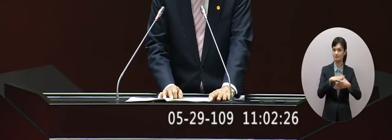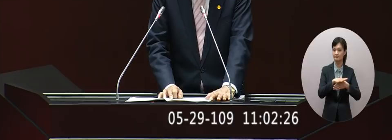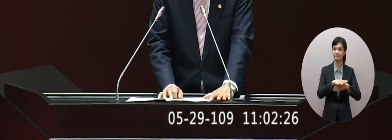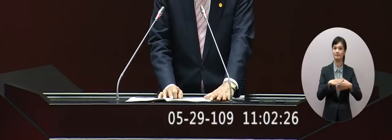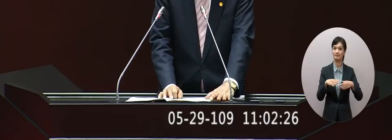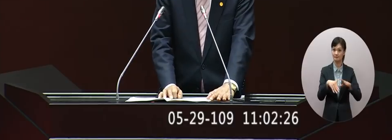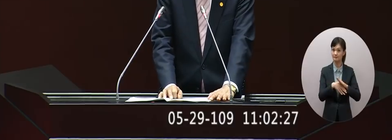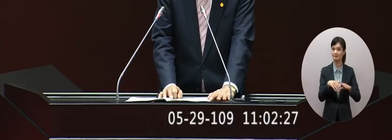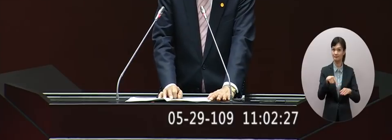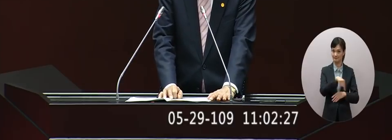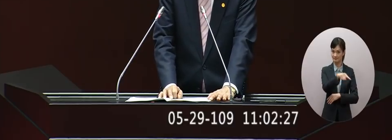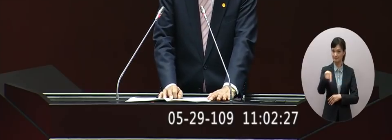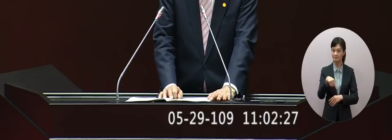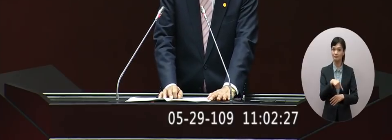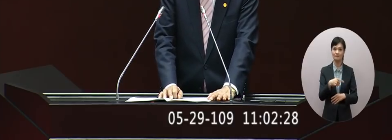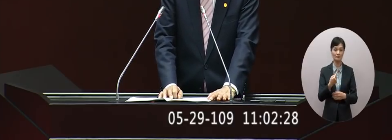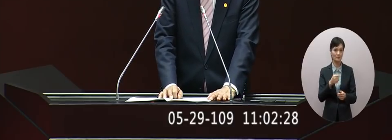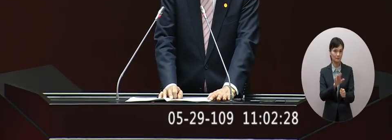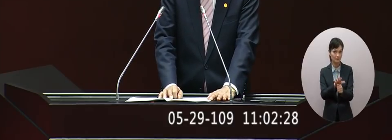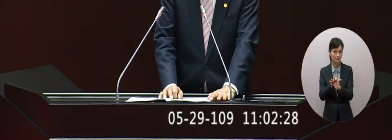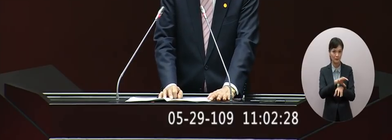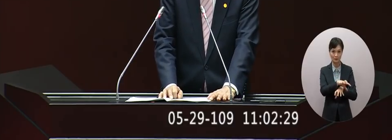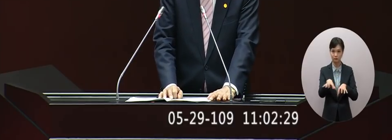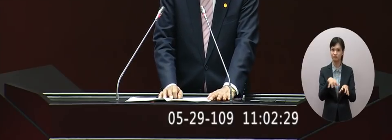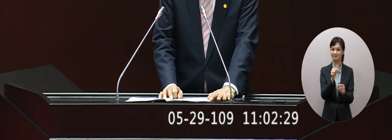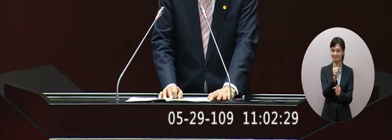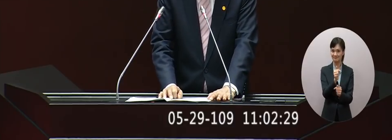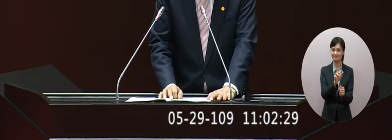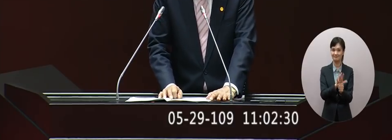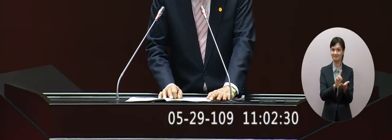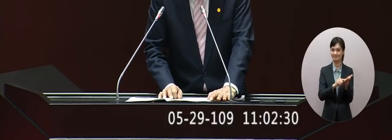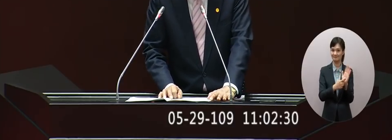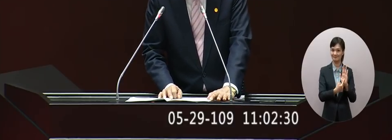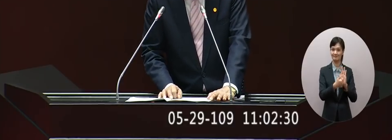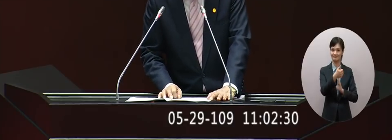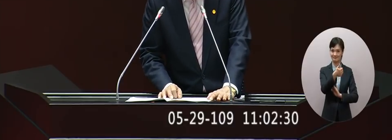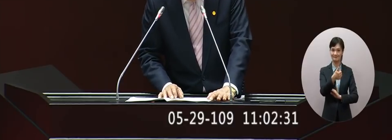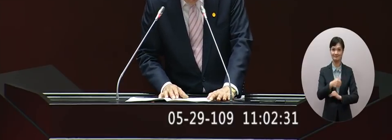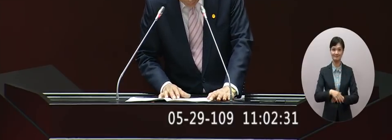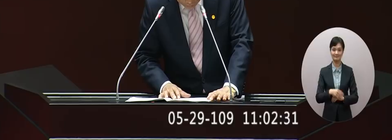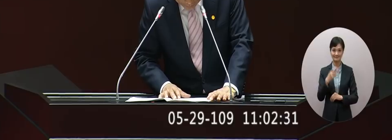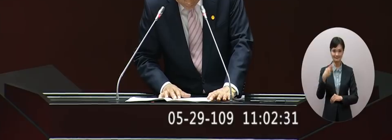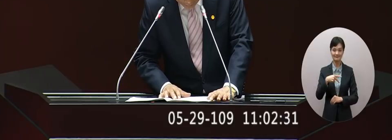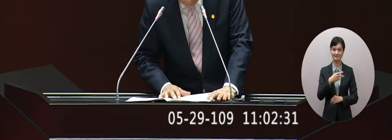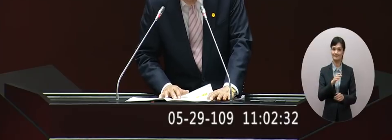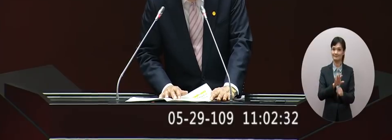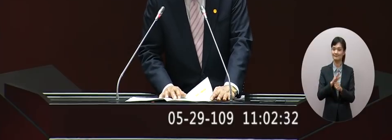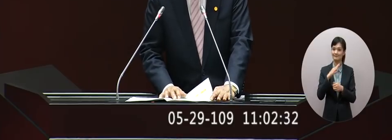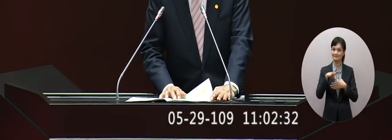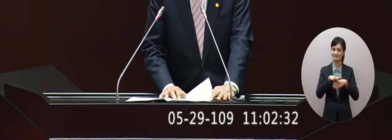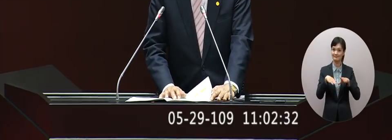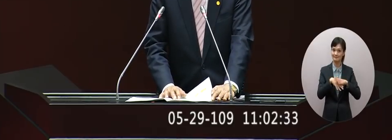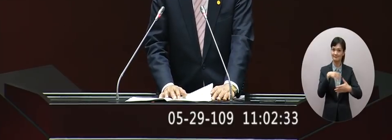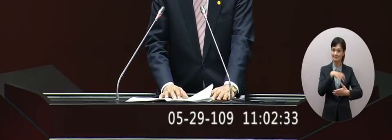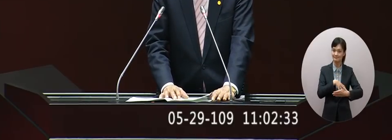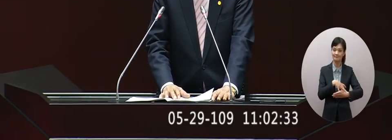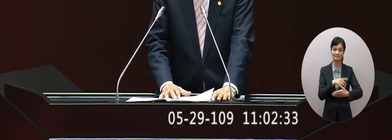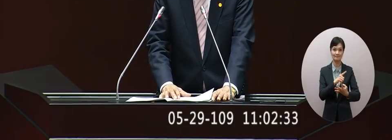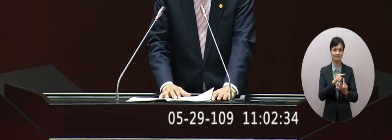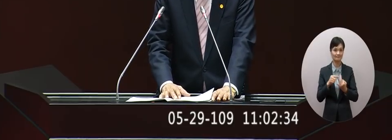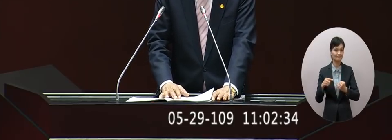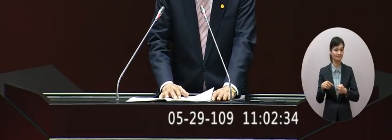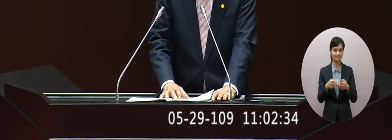舞台，让他们演出精彩，并丰富 文化内容产业，来打